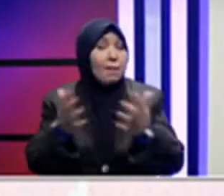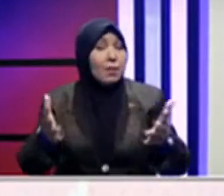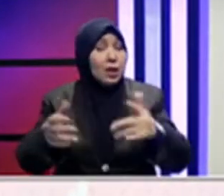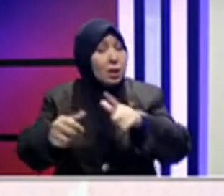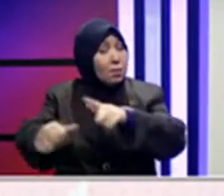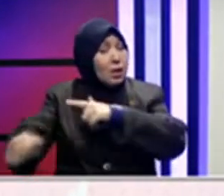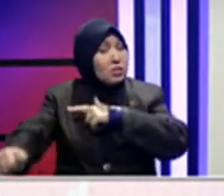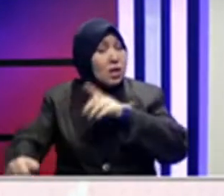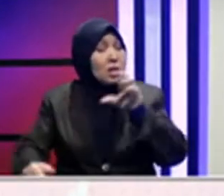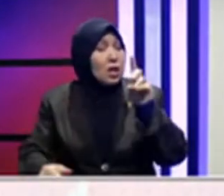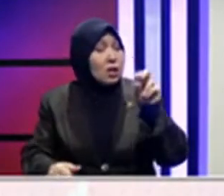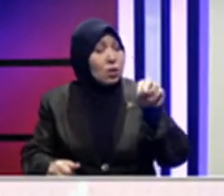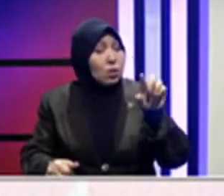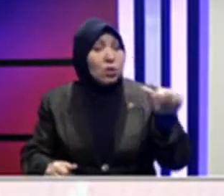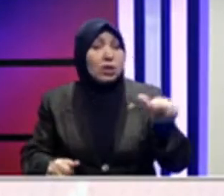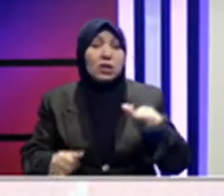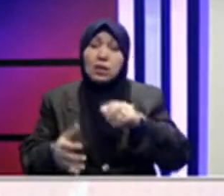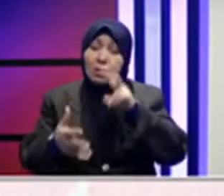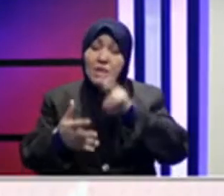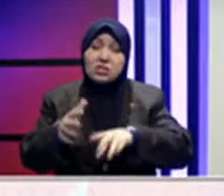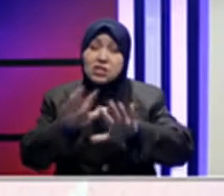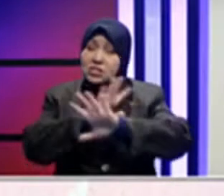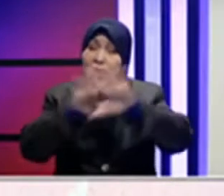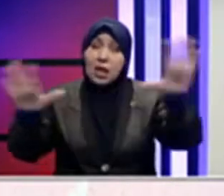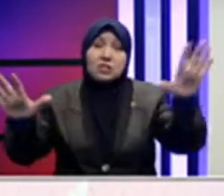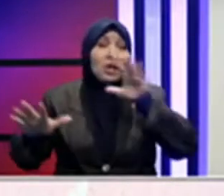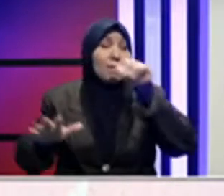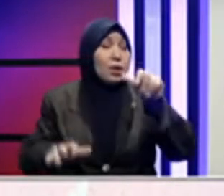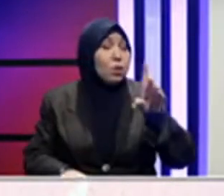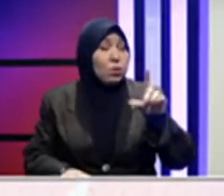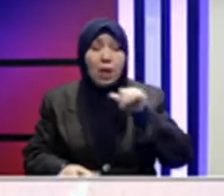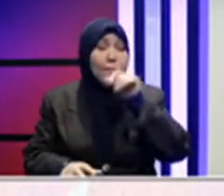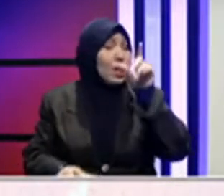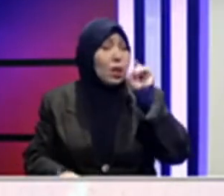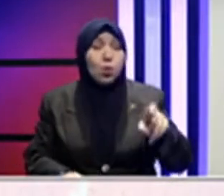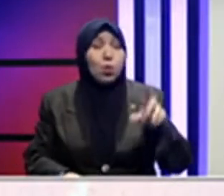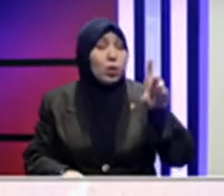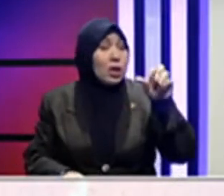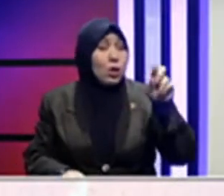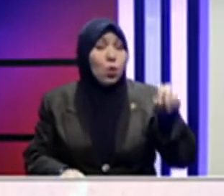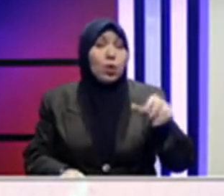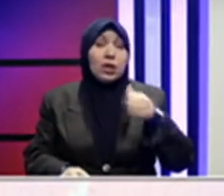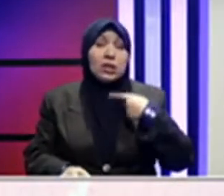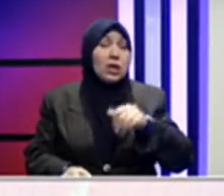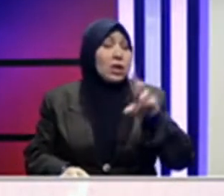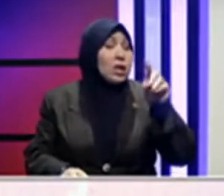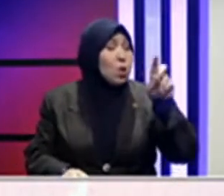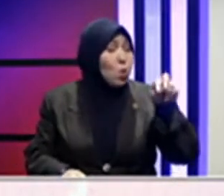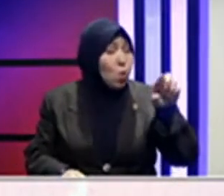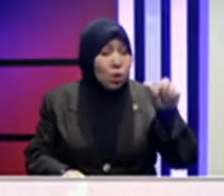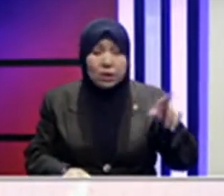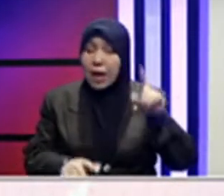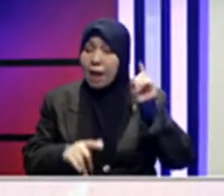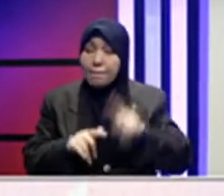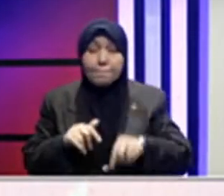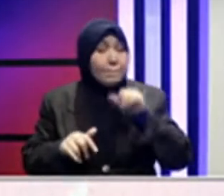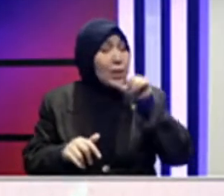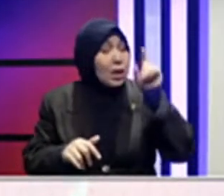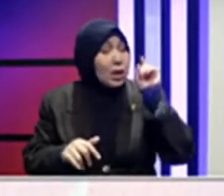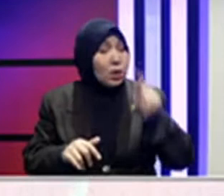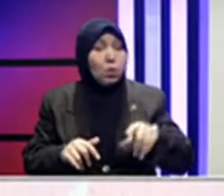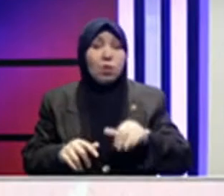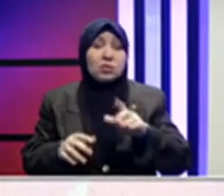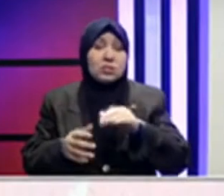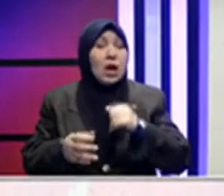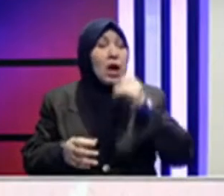panjang kedua tepung kita bisa jelas bacaan kita tak boleh demung kita pegang tak boleh kita dengung tak boleh contoh Ayah ketujuh jungkit2